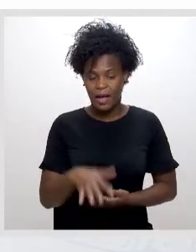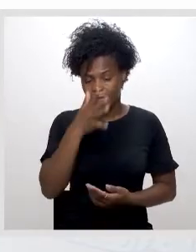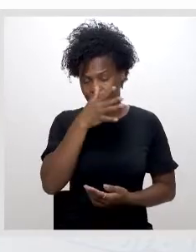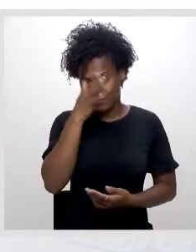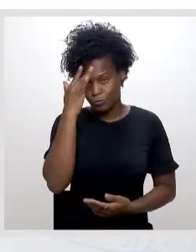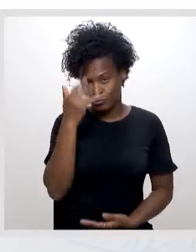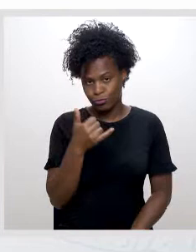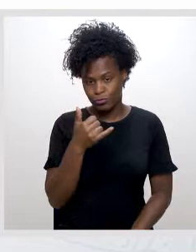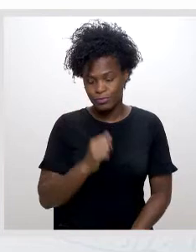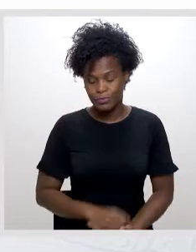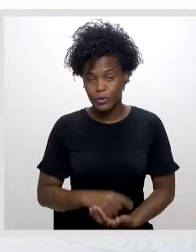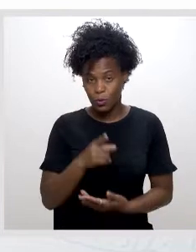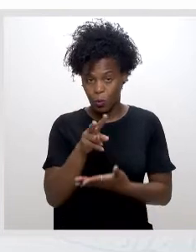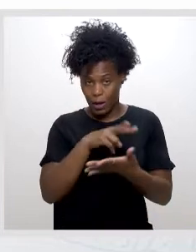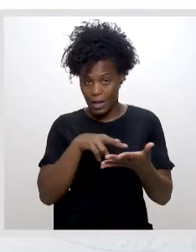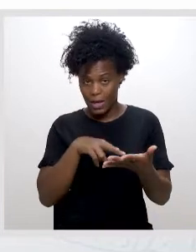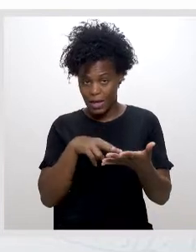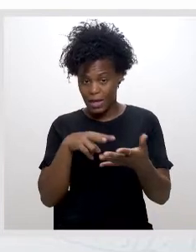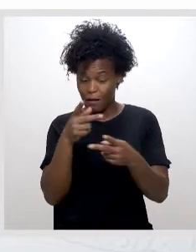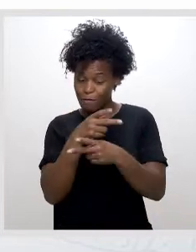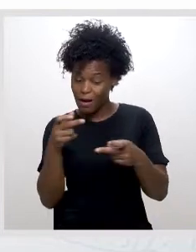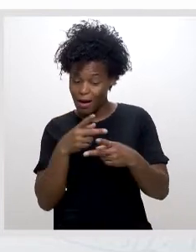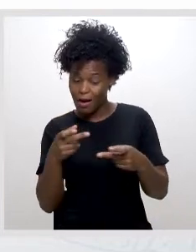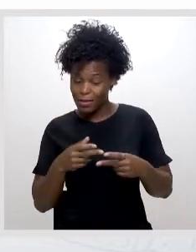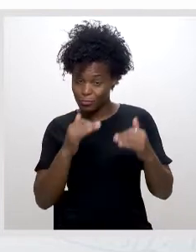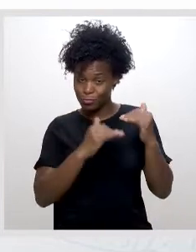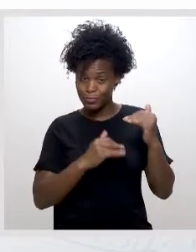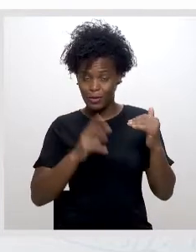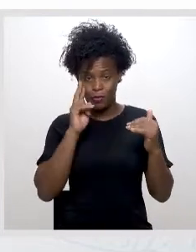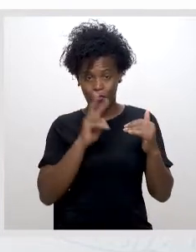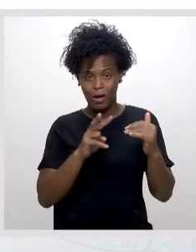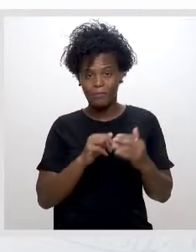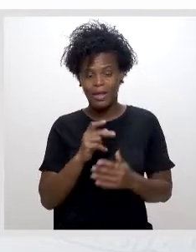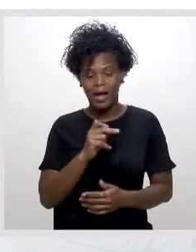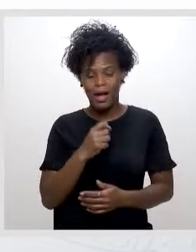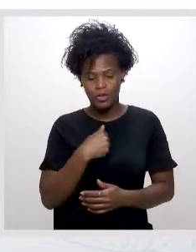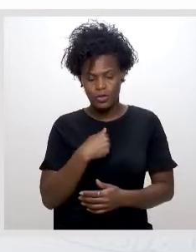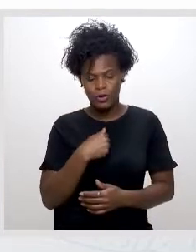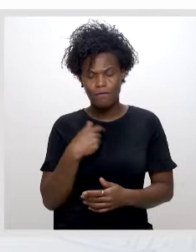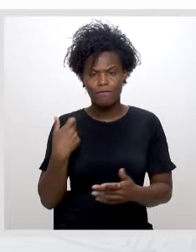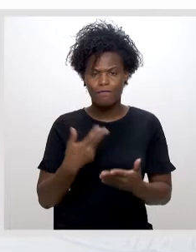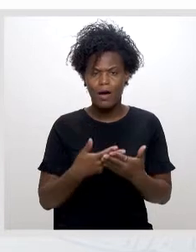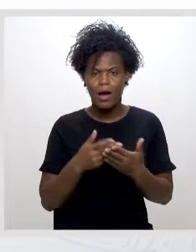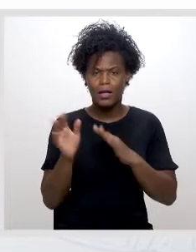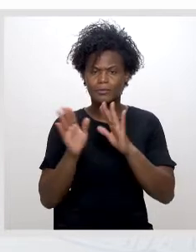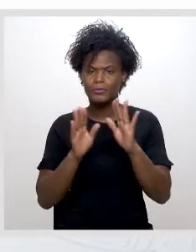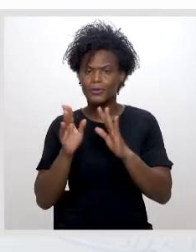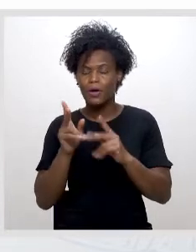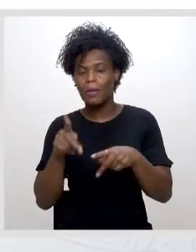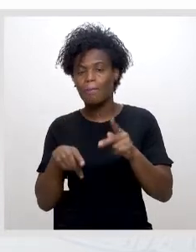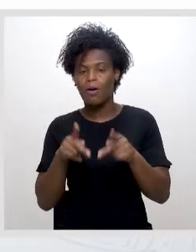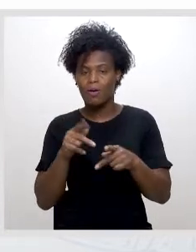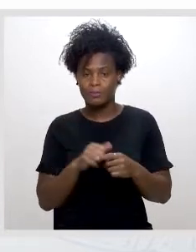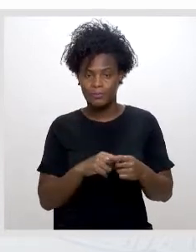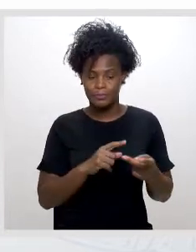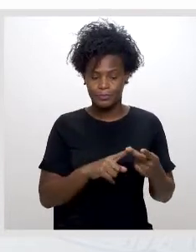Activité 2. Lis et observe les phrases suivantes. A. Je viens de faire une exposition sur la mode.